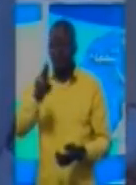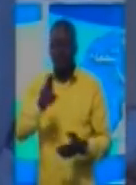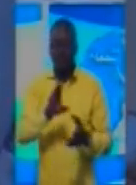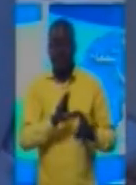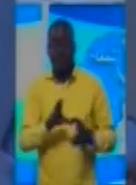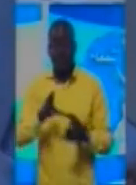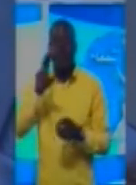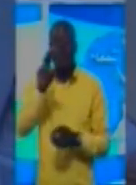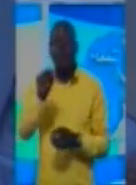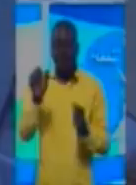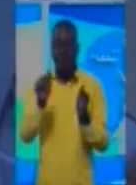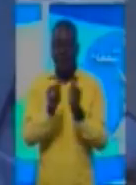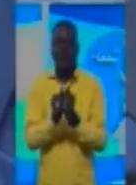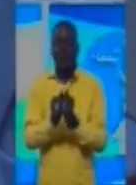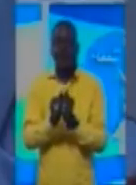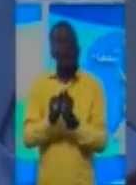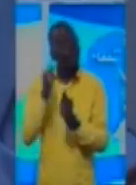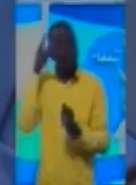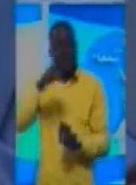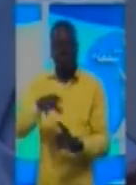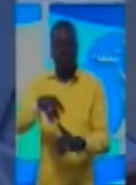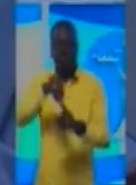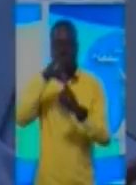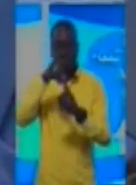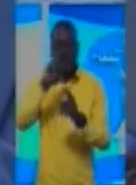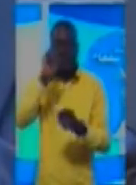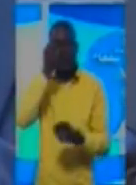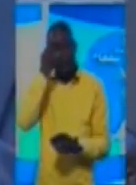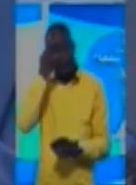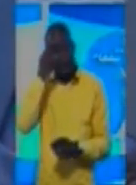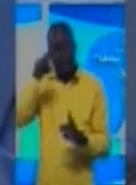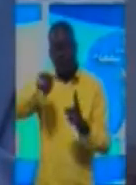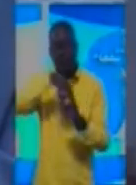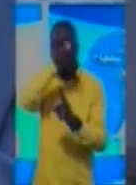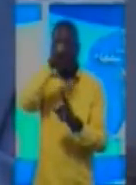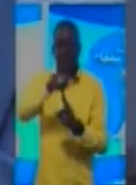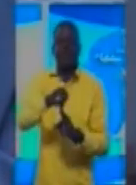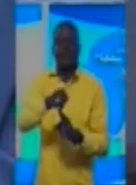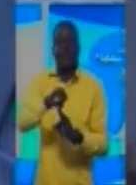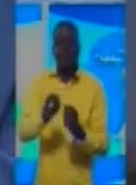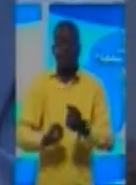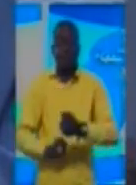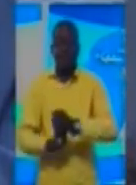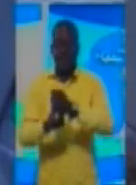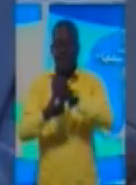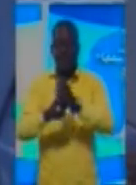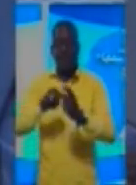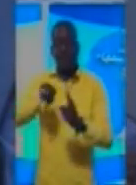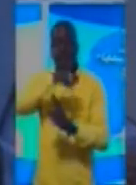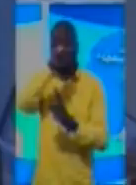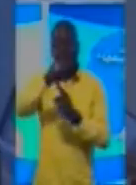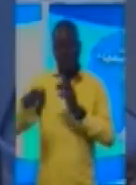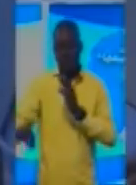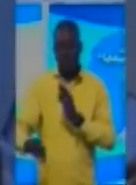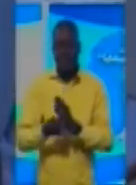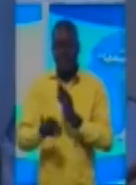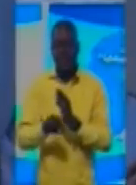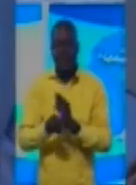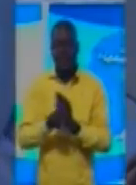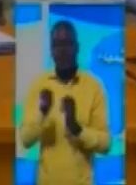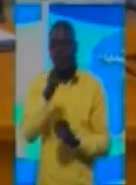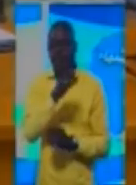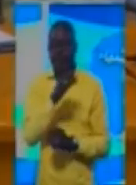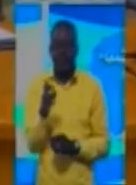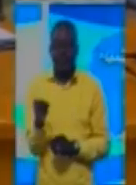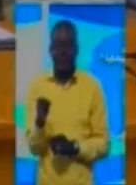non seulement avec les priorités du gouvernement, mais aussi la situation sécuritaire et la situation économique du Burkina